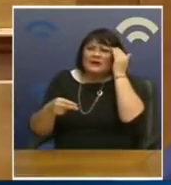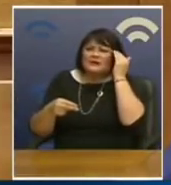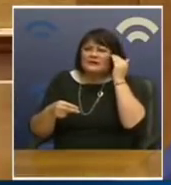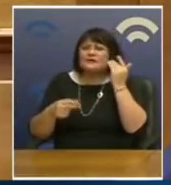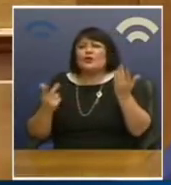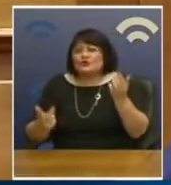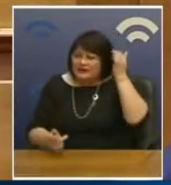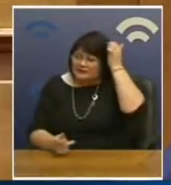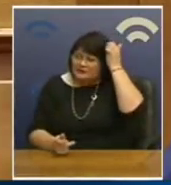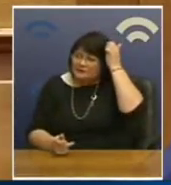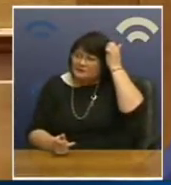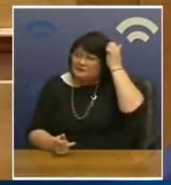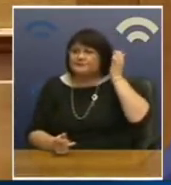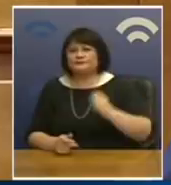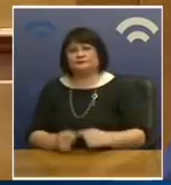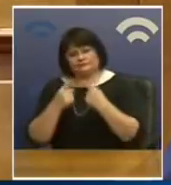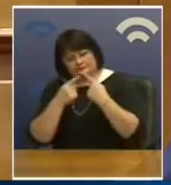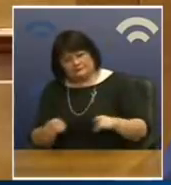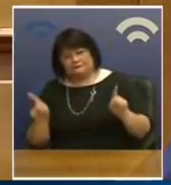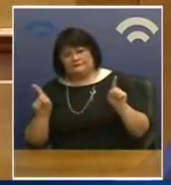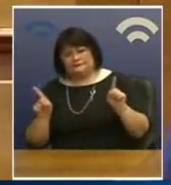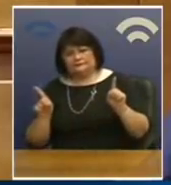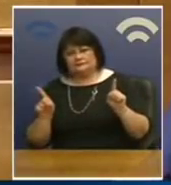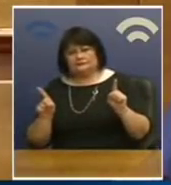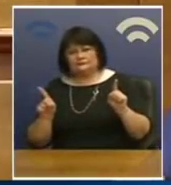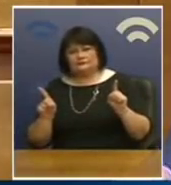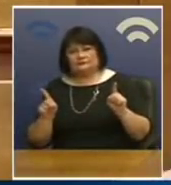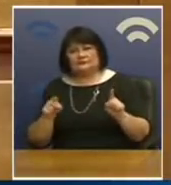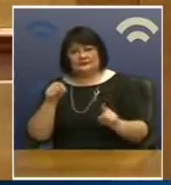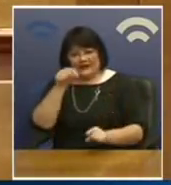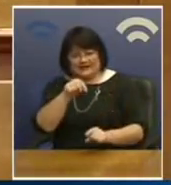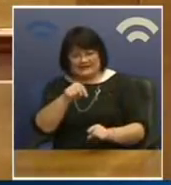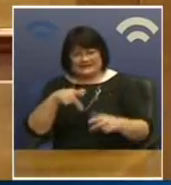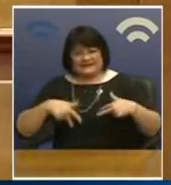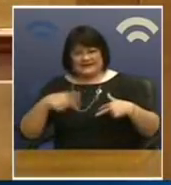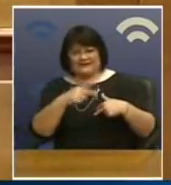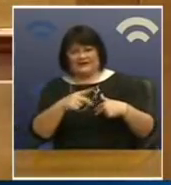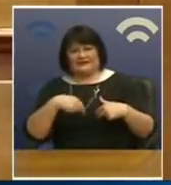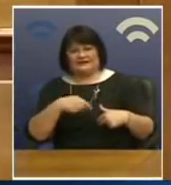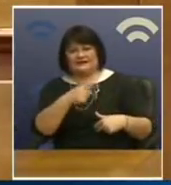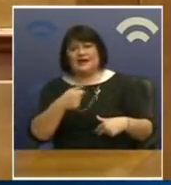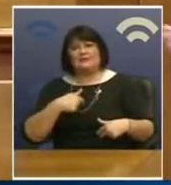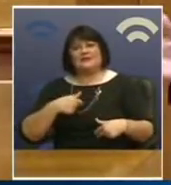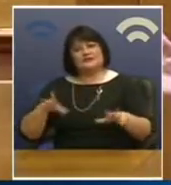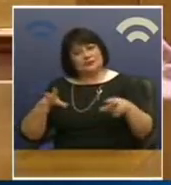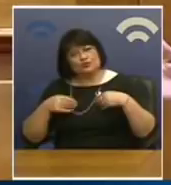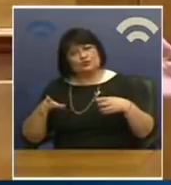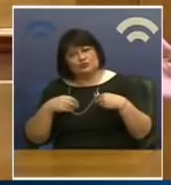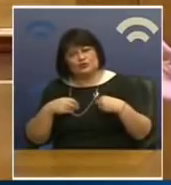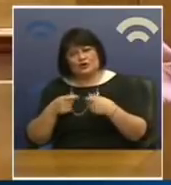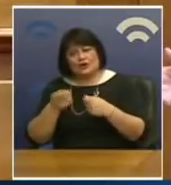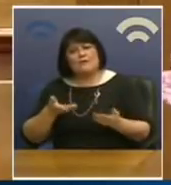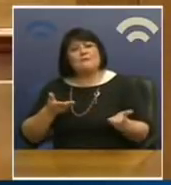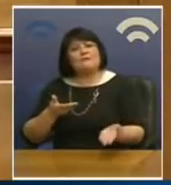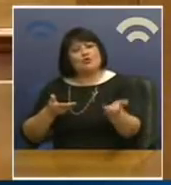Όταν σε αντίθεση με τη στάση της σημερινής πλειοψηφίας, εμείς αποδεχτήκαμε αυτοβούλως μια σειρά από προτάσεις της